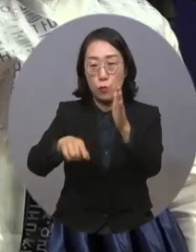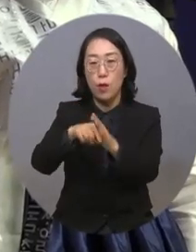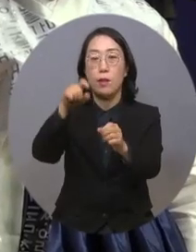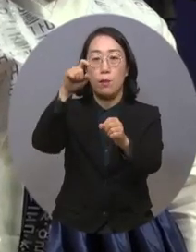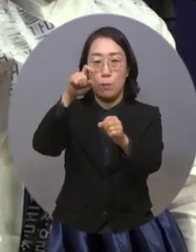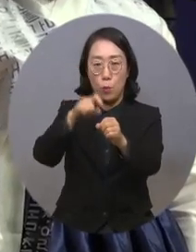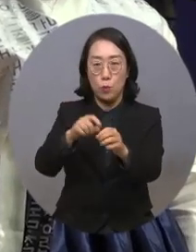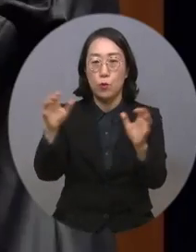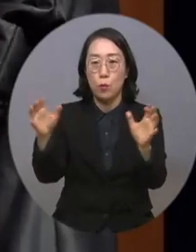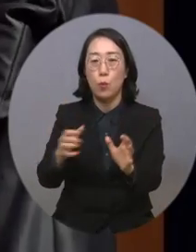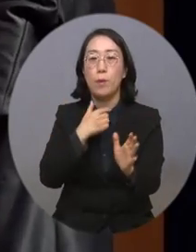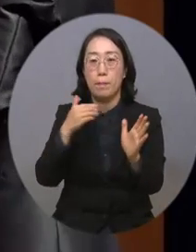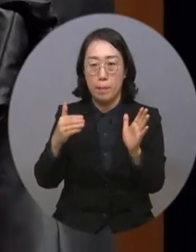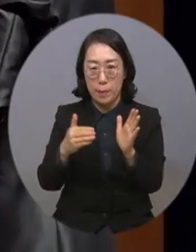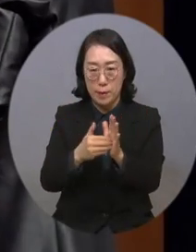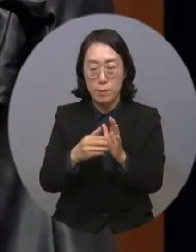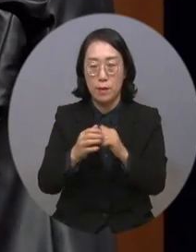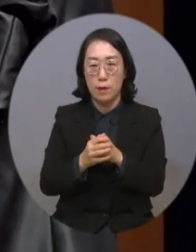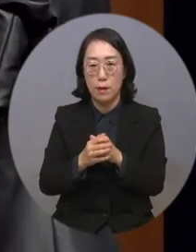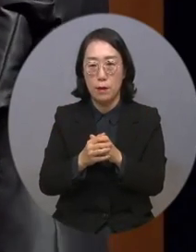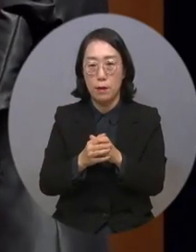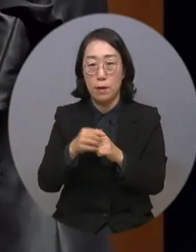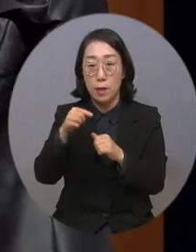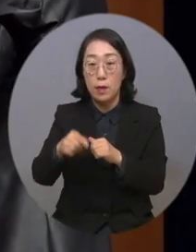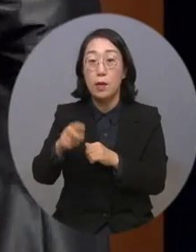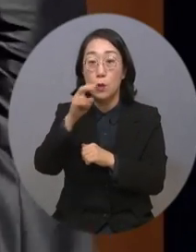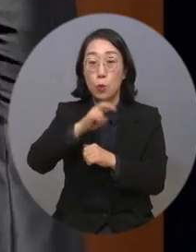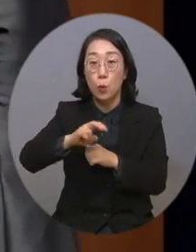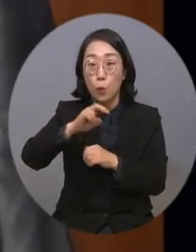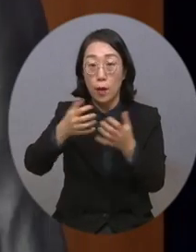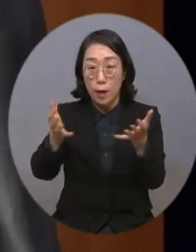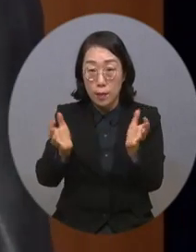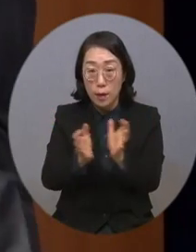가졌습니다. 한편